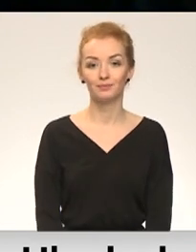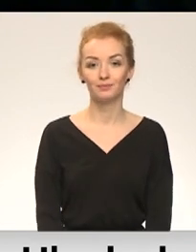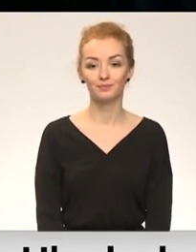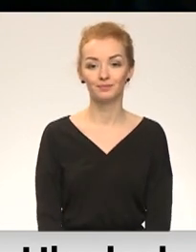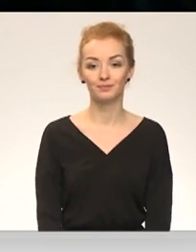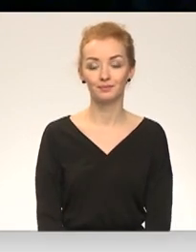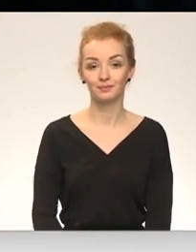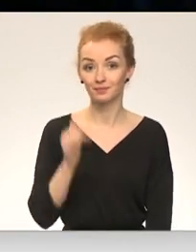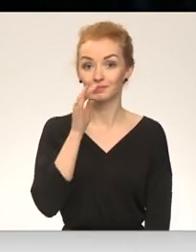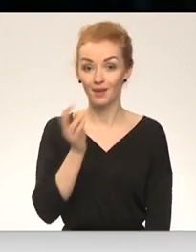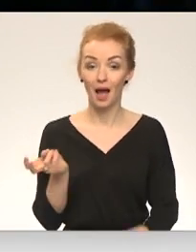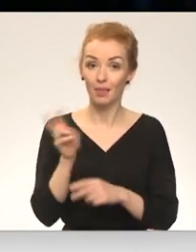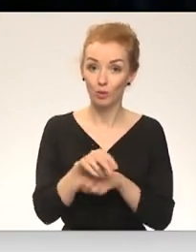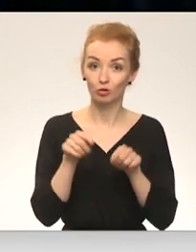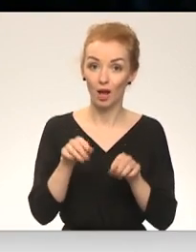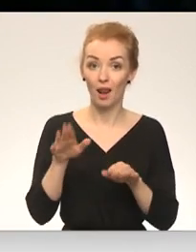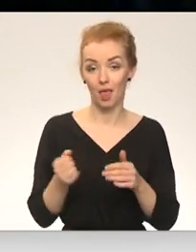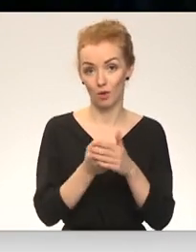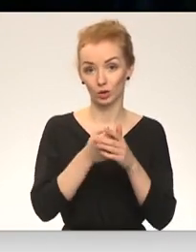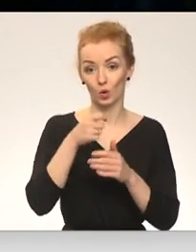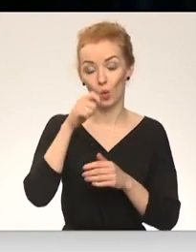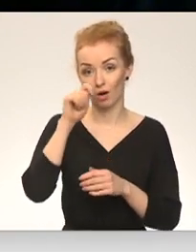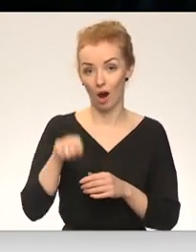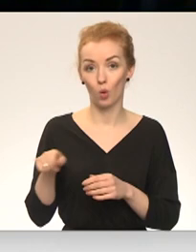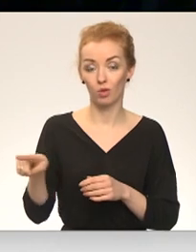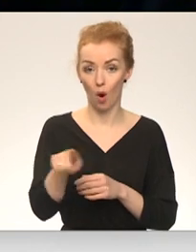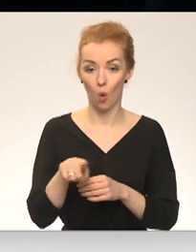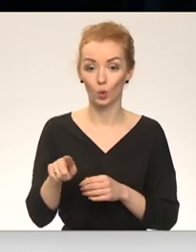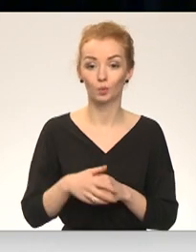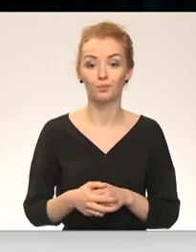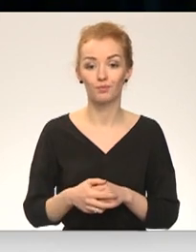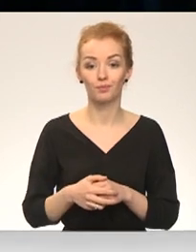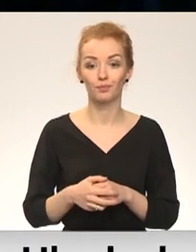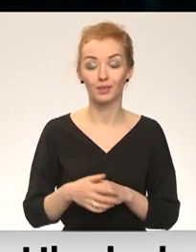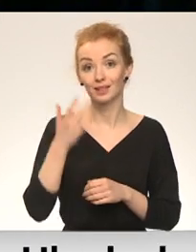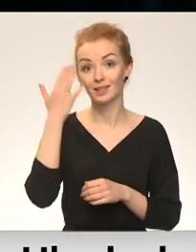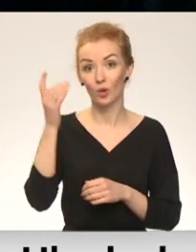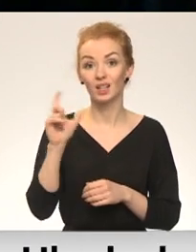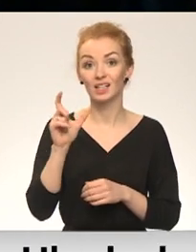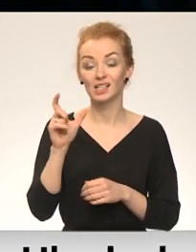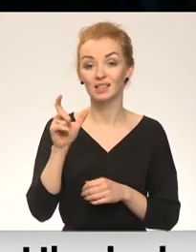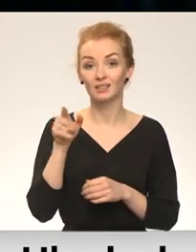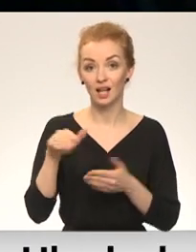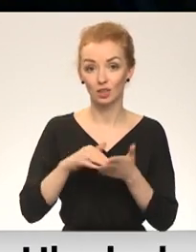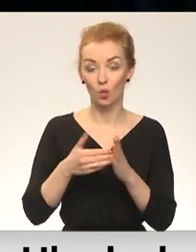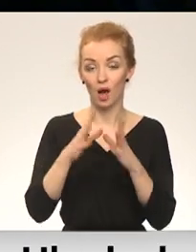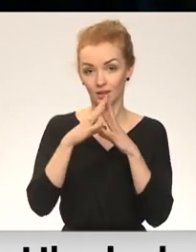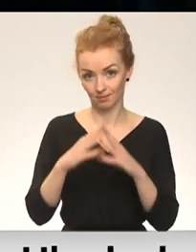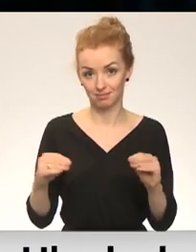vismaz kaut nedaudz atbalstīt Ukraiņu tautu. Un cerams, ka drīz atrisināsies viss tā